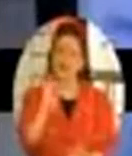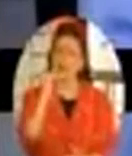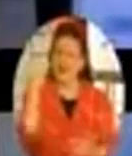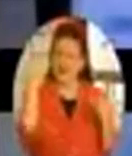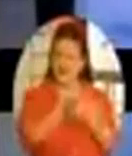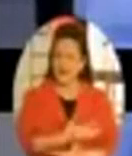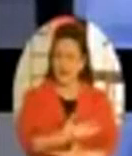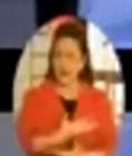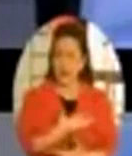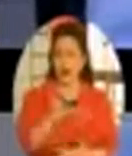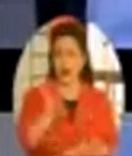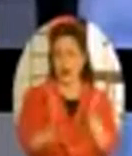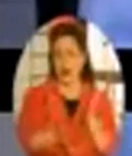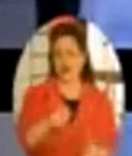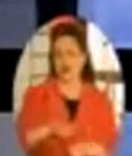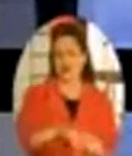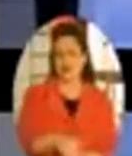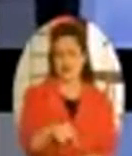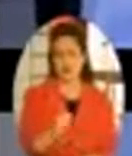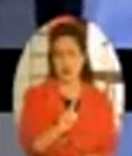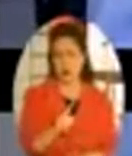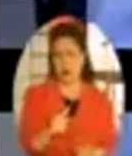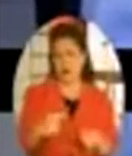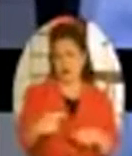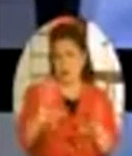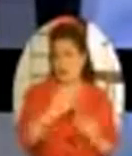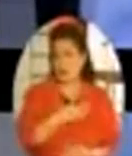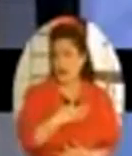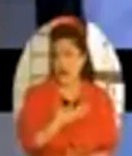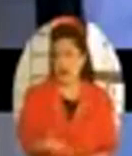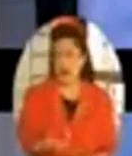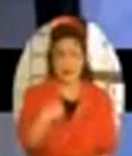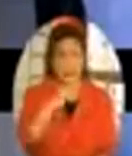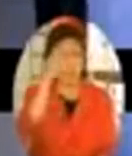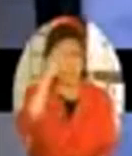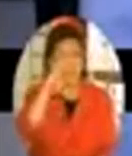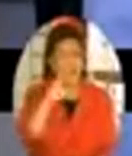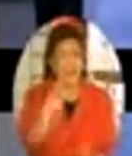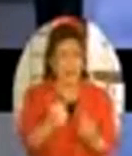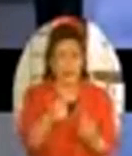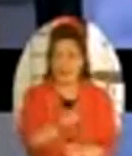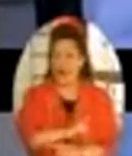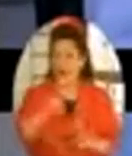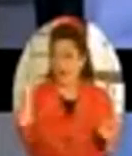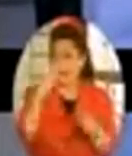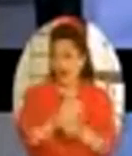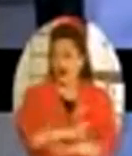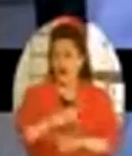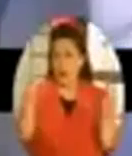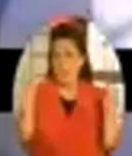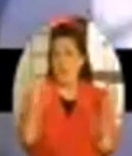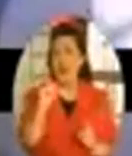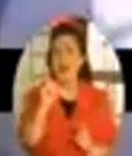כל, לינץ' זה לא מהתרבות של העדה הדרוזית. אני לא מכיר מקרה כזה ודוגמה כזאת אף פעם. אבל מה